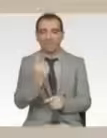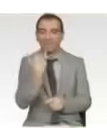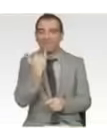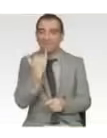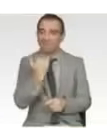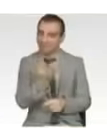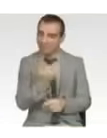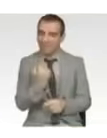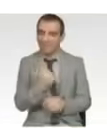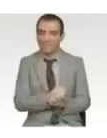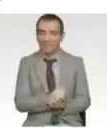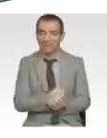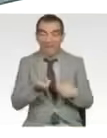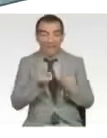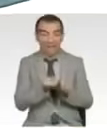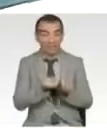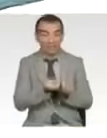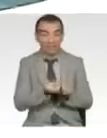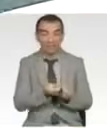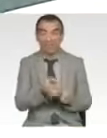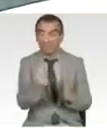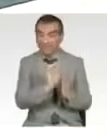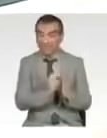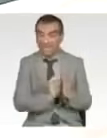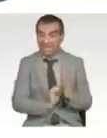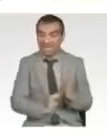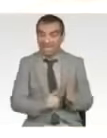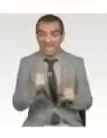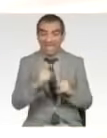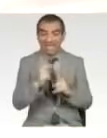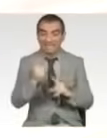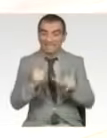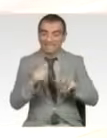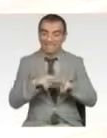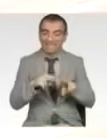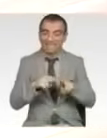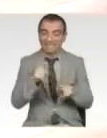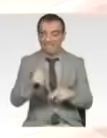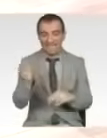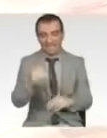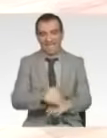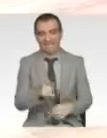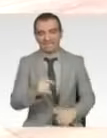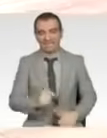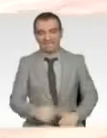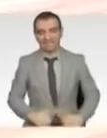alayım efendim. Eğitimci, yazar Dilek Cesur gelsin.